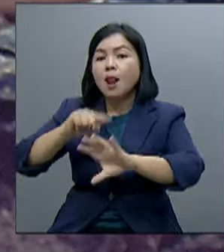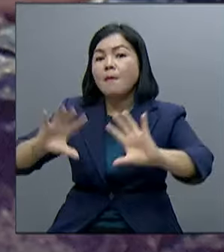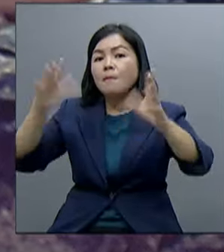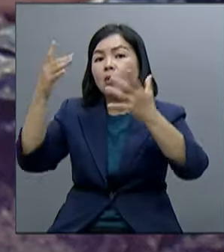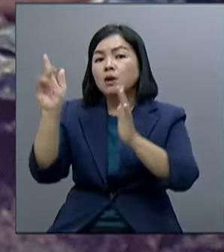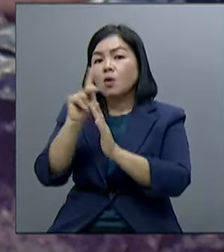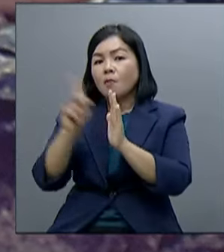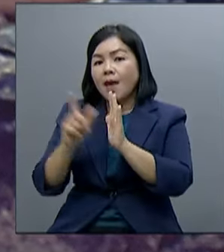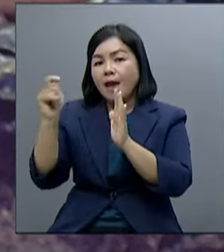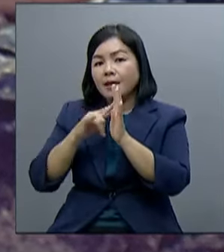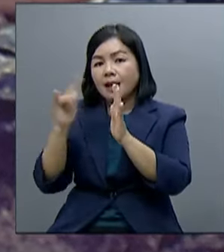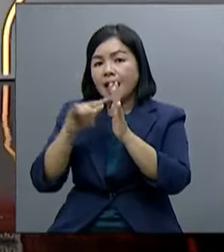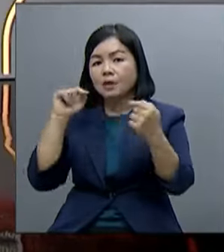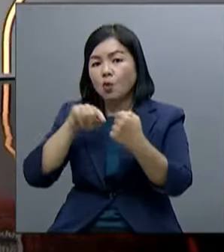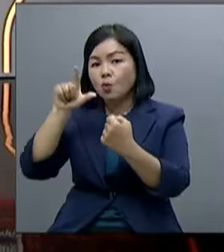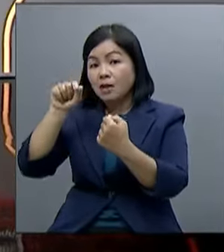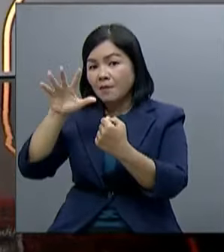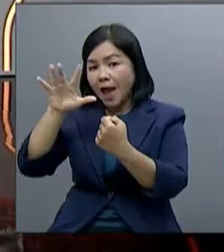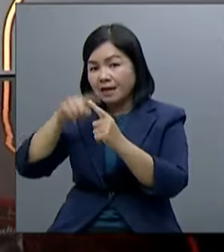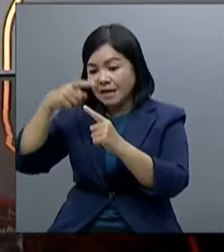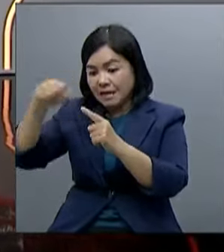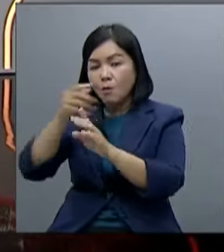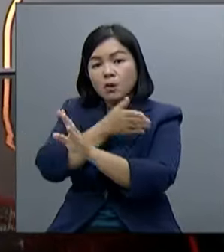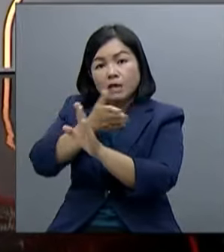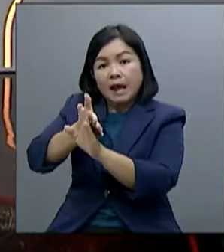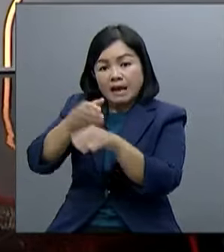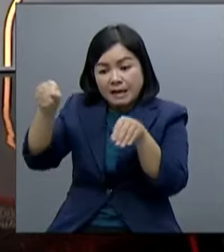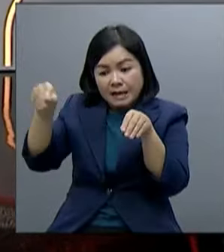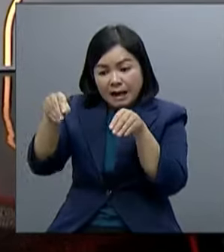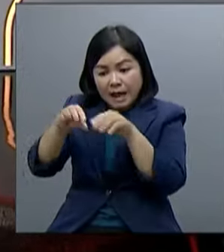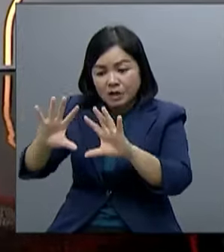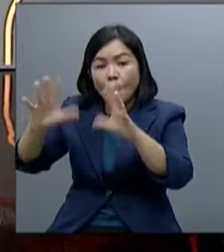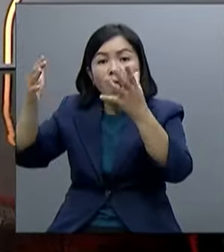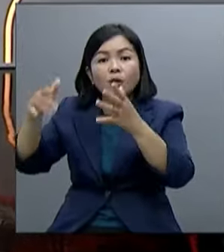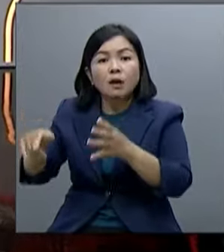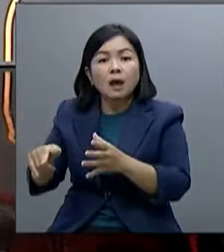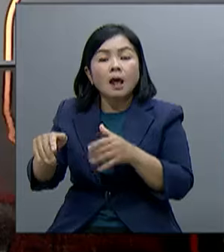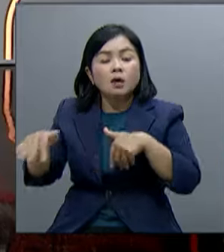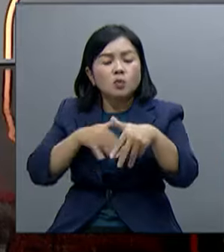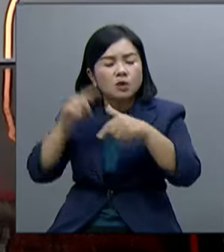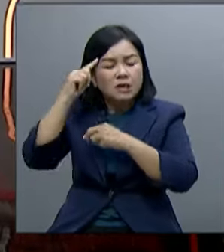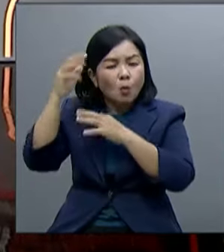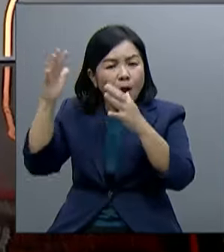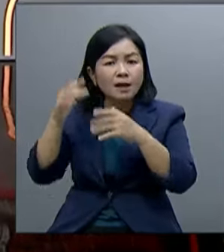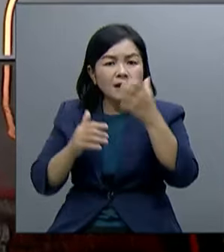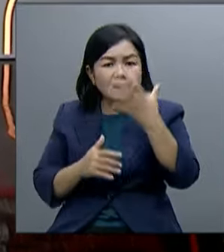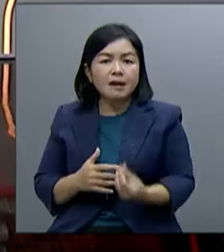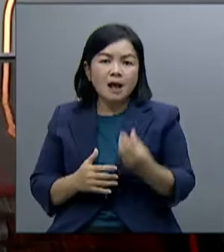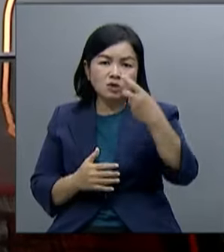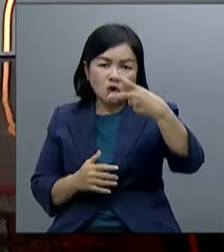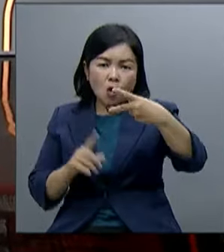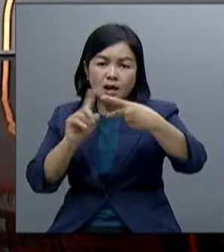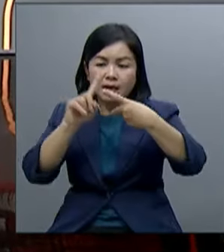ในวันที่ 25ตุลาคมนี้ยังเหลือความหวังที่อาจจะเลือนลางสำหรับชาวบ้านใน 2คดีด้วยกันนะคะคดีแรกค่ะ